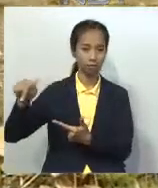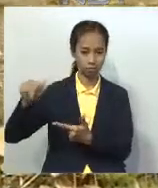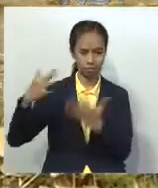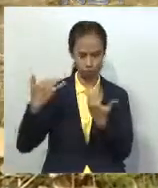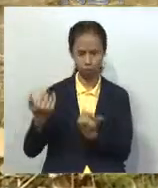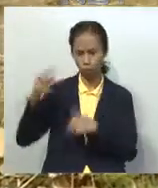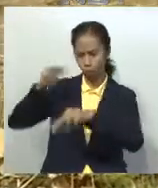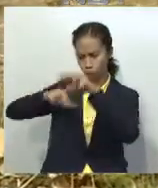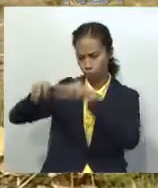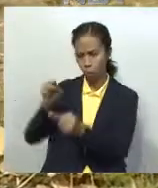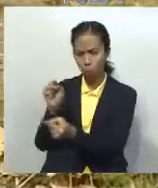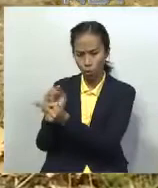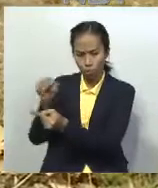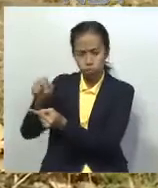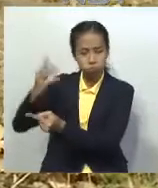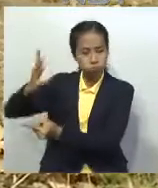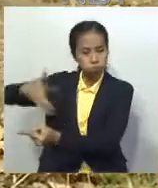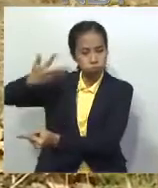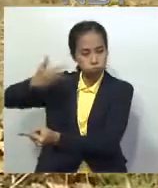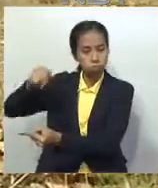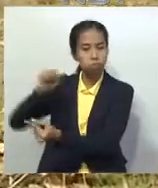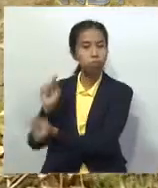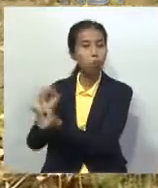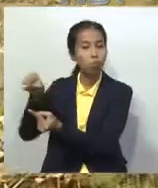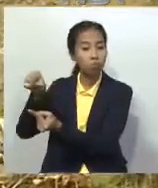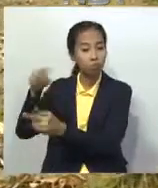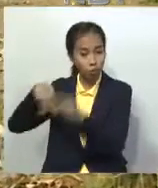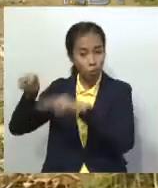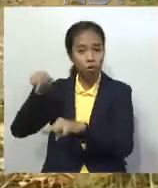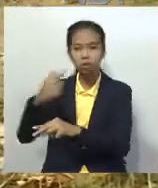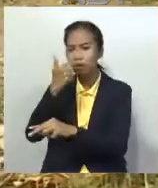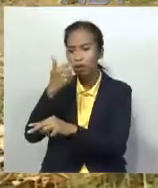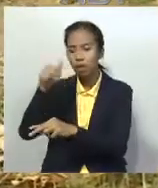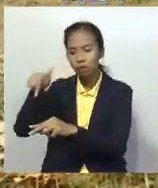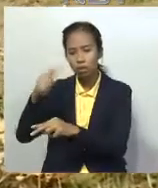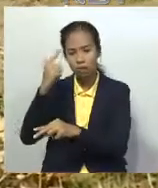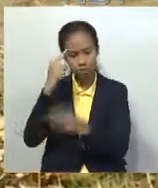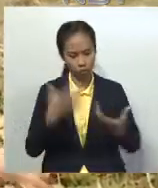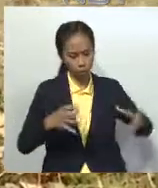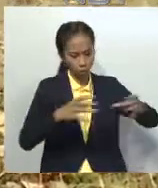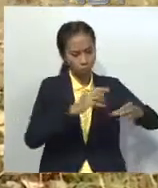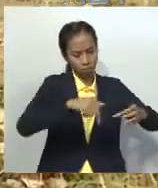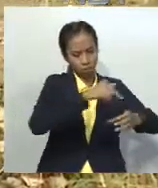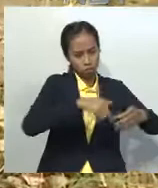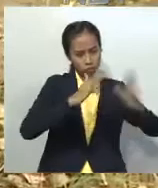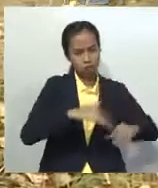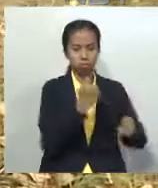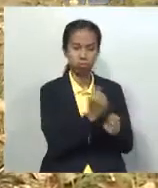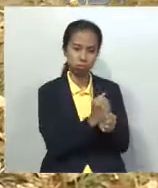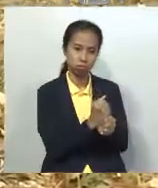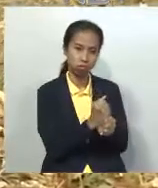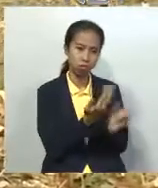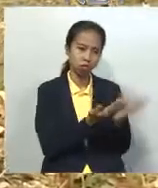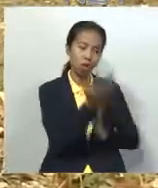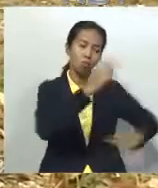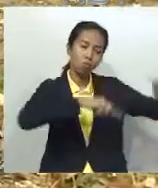ามีการตรวจพบจุดความร้อนเกิดขึ้นค่ะทำให้จะต้องมีการระดมเจ้าหน้าที่ทั้งภาคส่วนของภาคฝ่าย